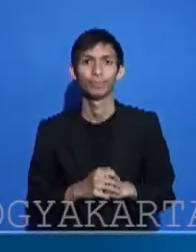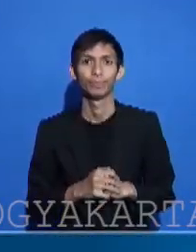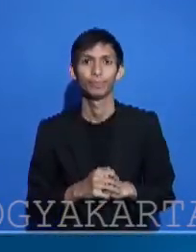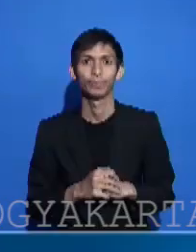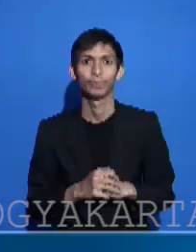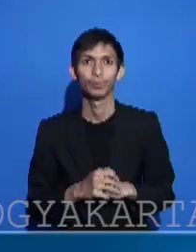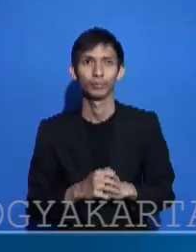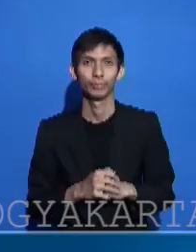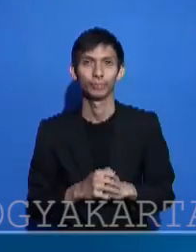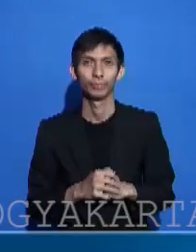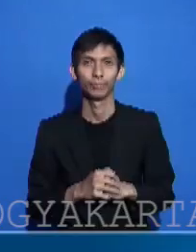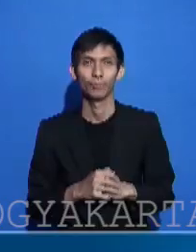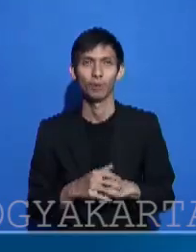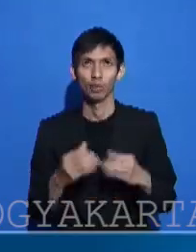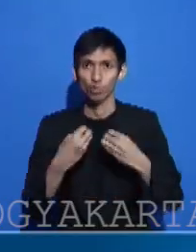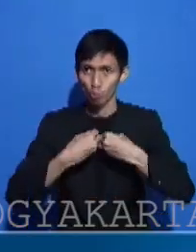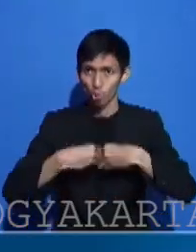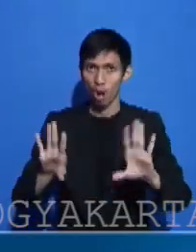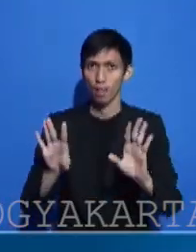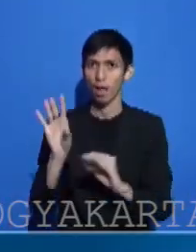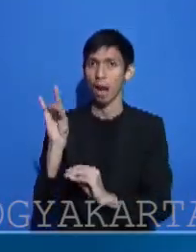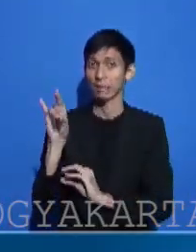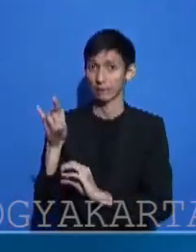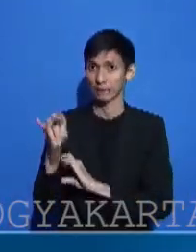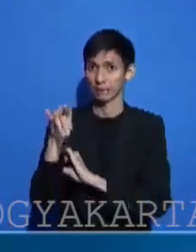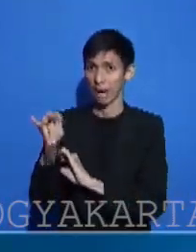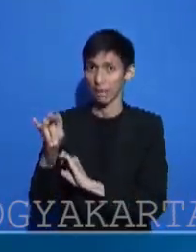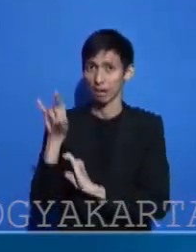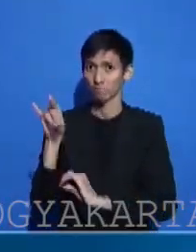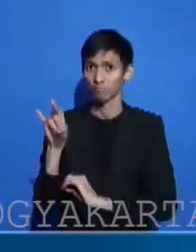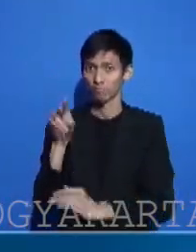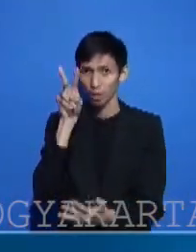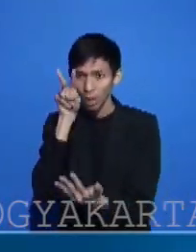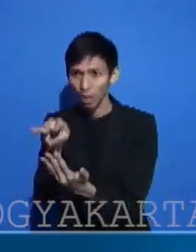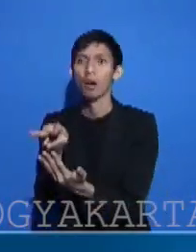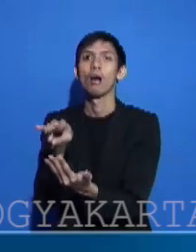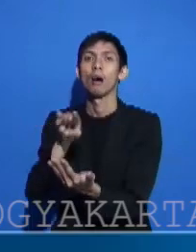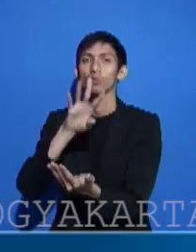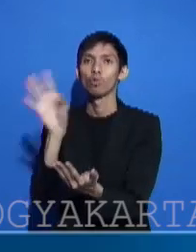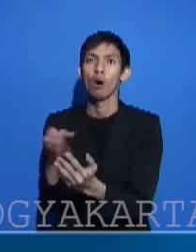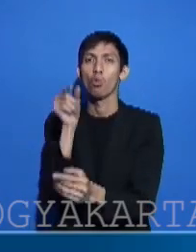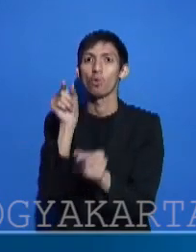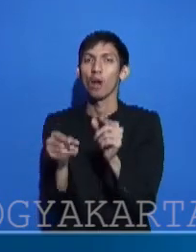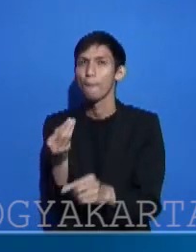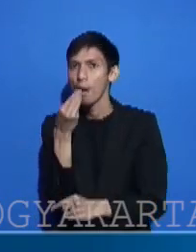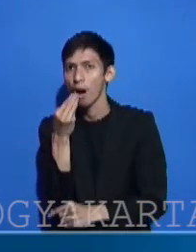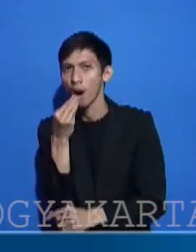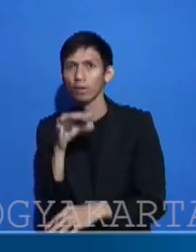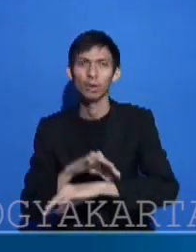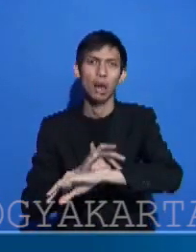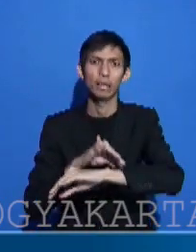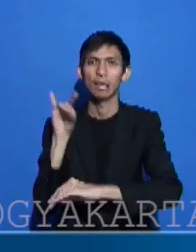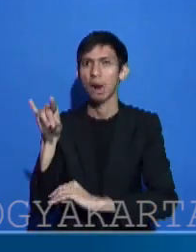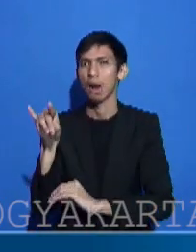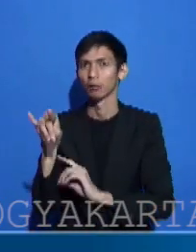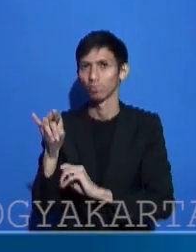Dogmeat Free Indonesia, DMFI mencatat terungkap tingginya konsumsi daging anjing di wilayah daerah istimewa Yogyakarta dalam kurun satu bulan, tidak